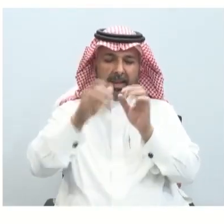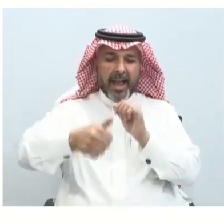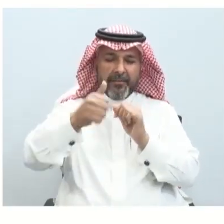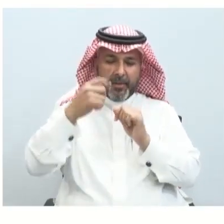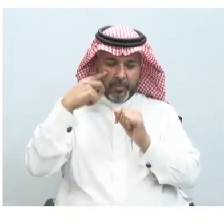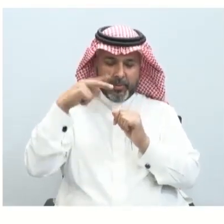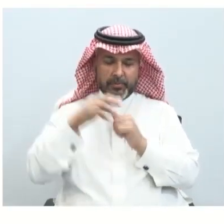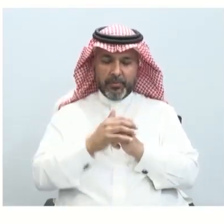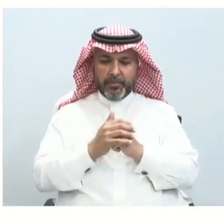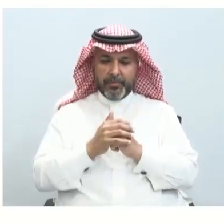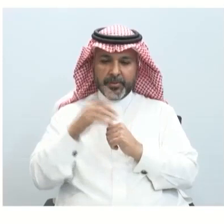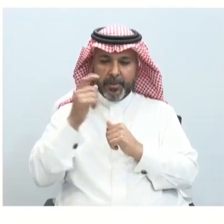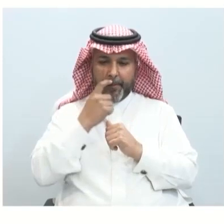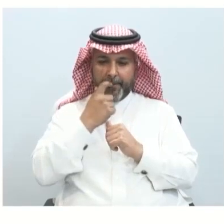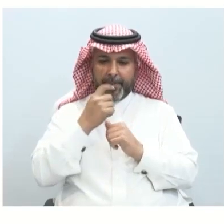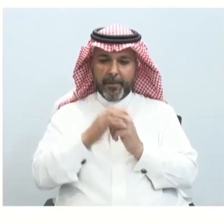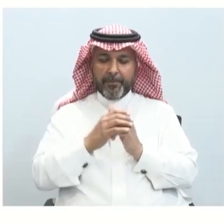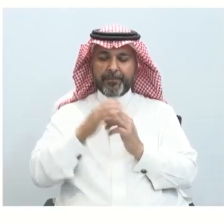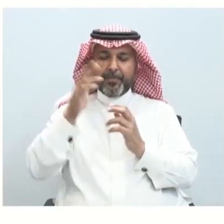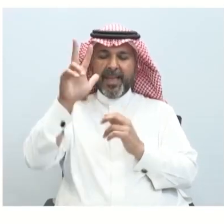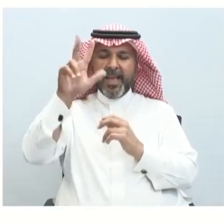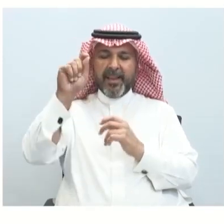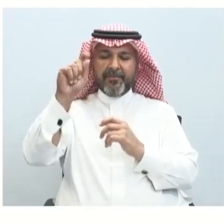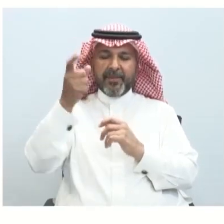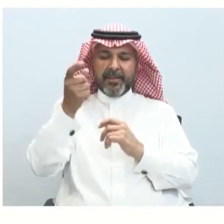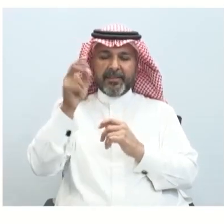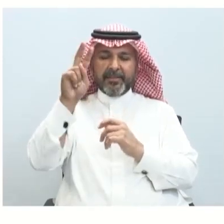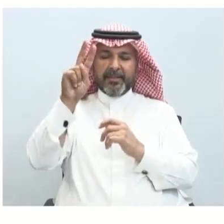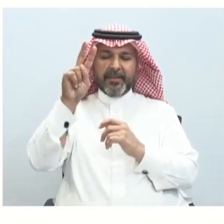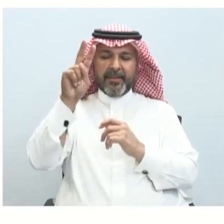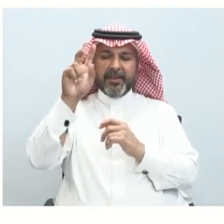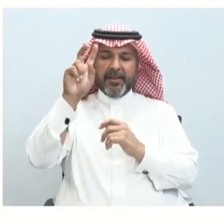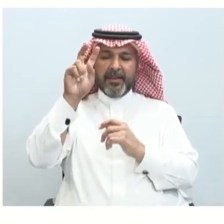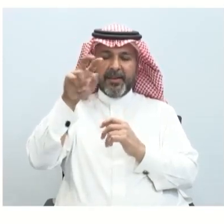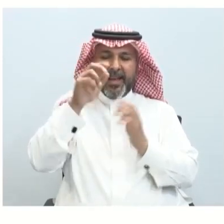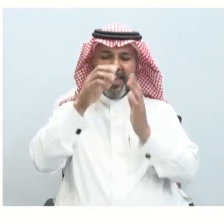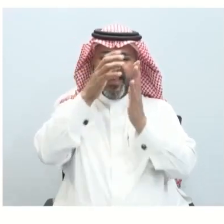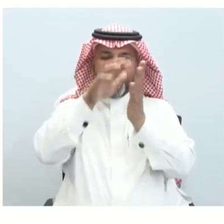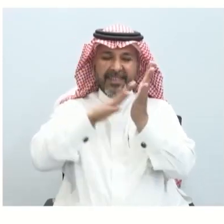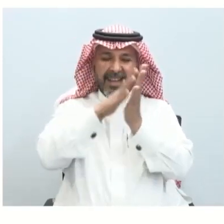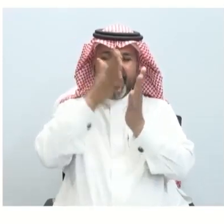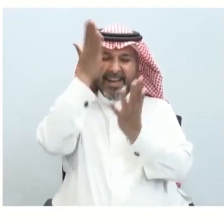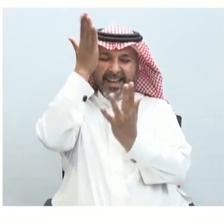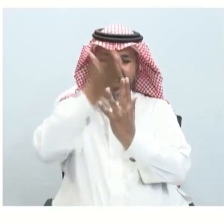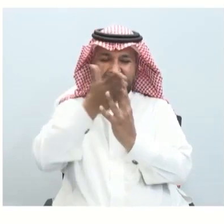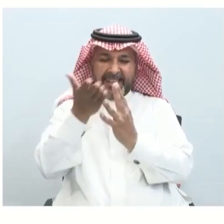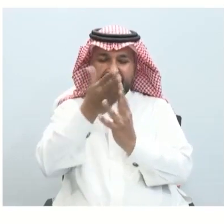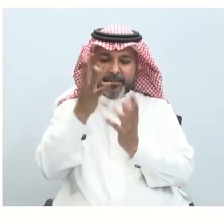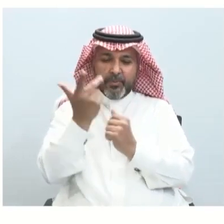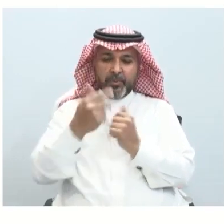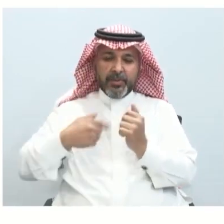ياتي واحد الفتره التي لا تنقسم فيها الخليه مثل ما تعلمنا سويا هي مرحله الطور